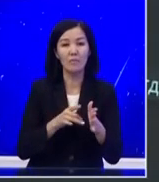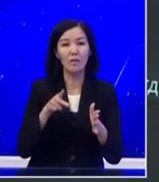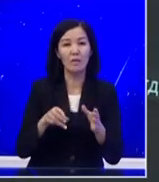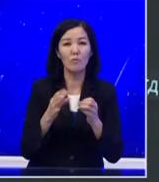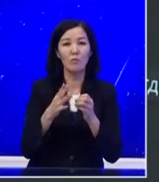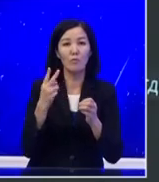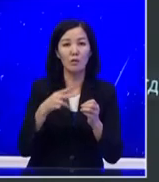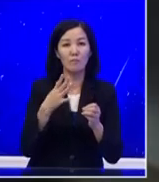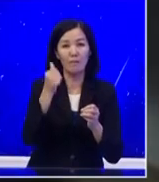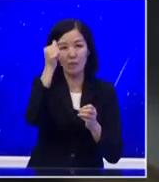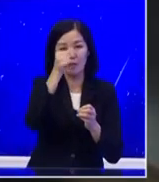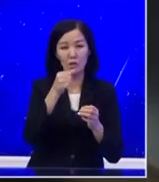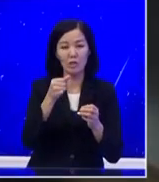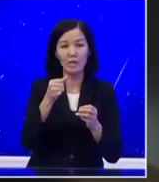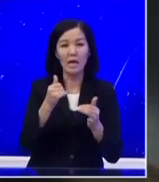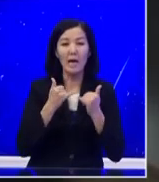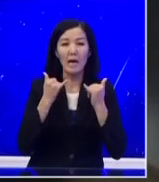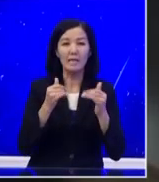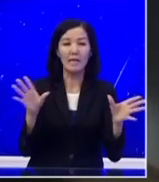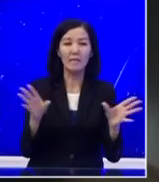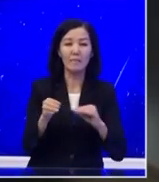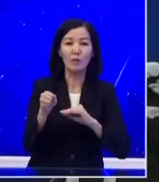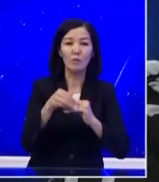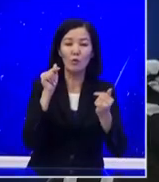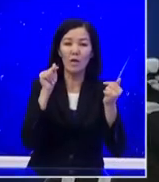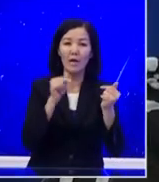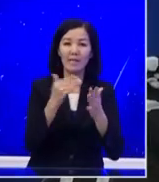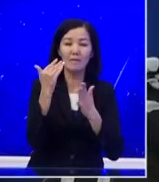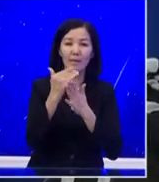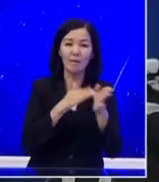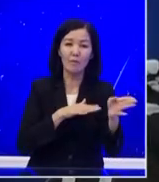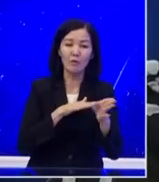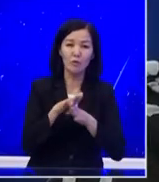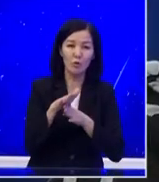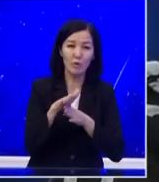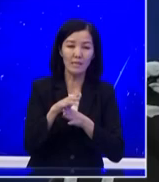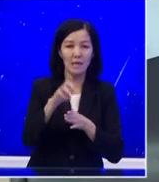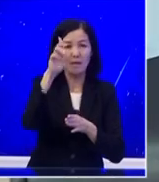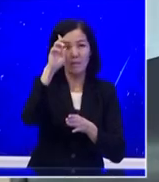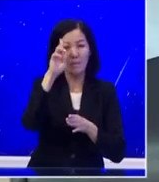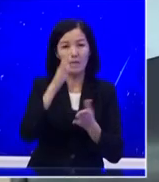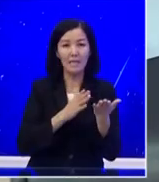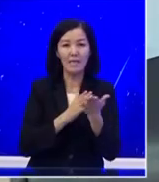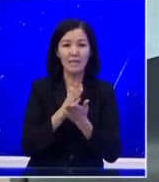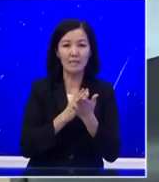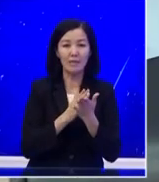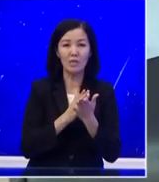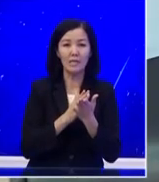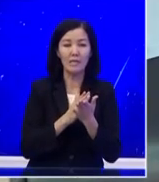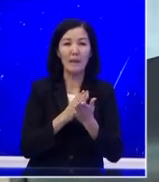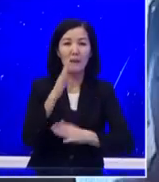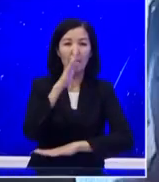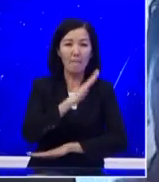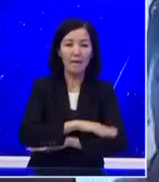Республикасының 2015-2020 жылдарға арналған сыбайлас жемқорлыққа қарсы бағдарламаны жүзеге асыру аясында мемлекеттік